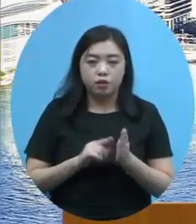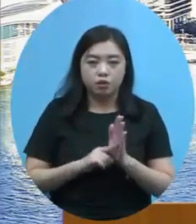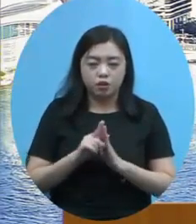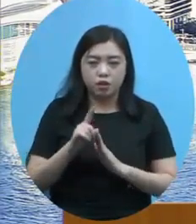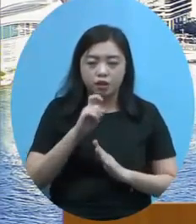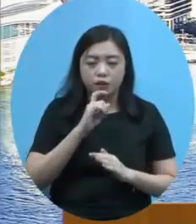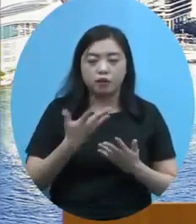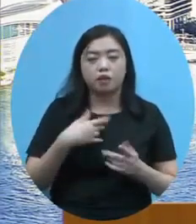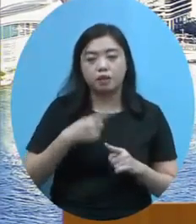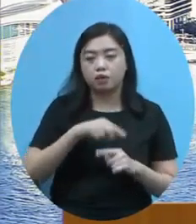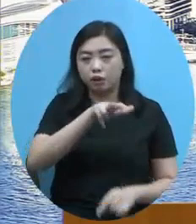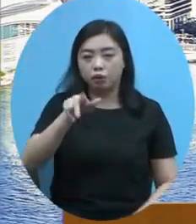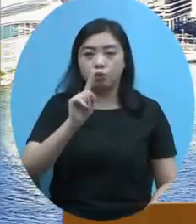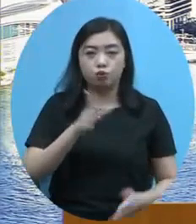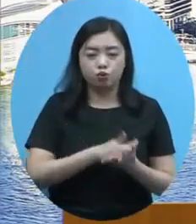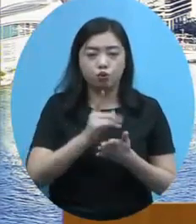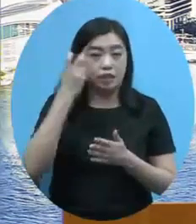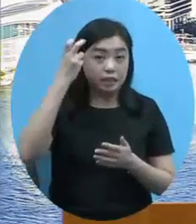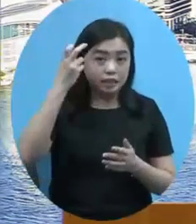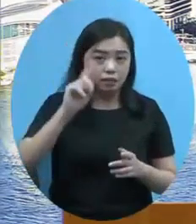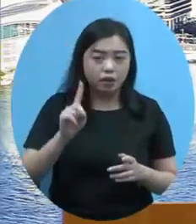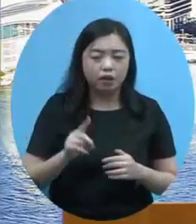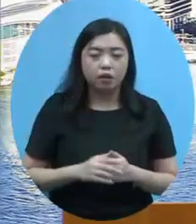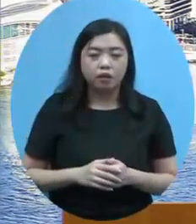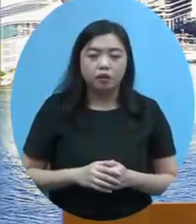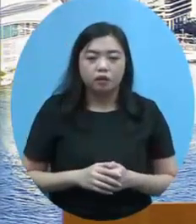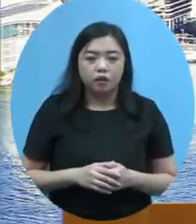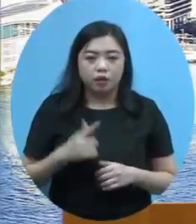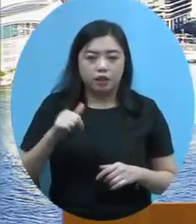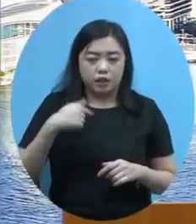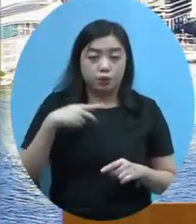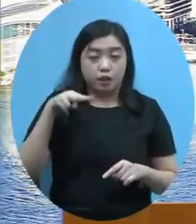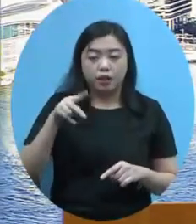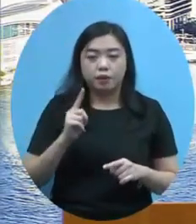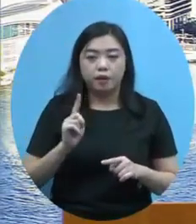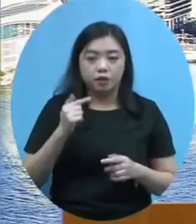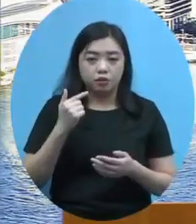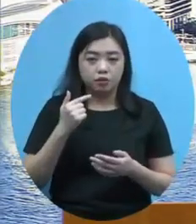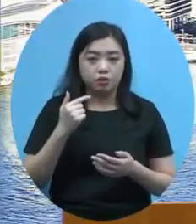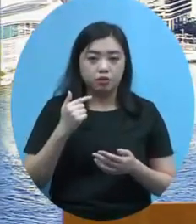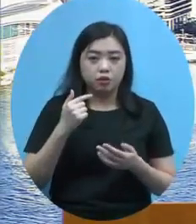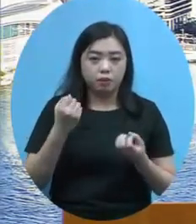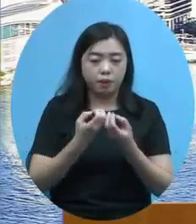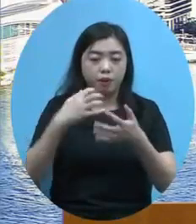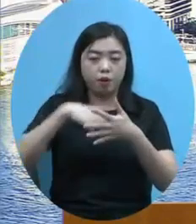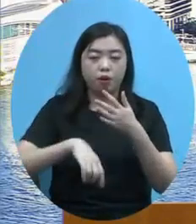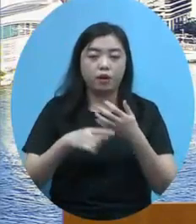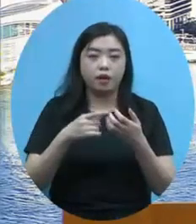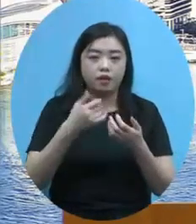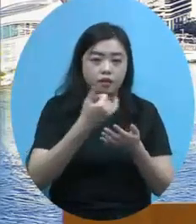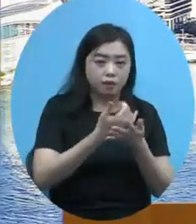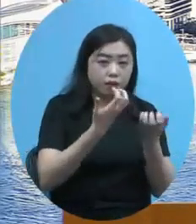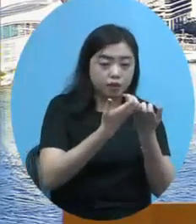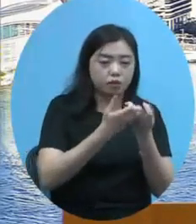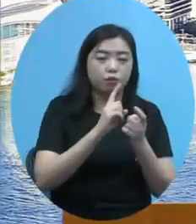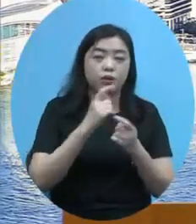咁但我哋都睇得到咧，好多專家個意見都係即係我哋係要睇翻個 個案的入院率啊、嚴重